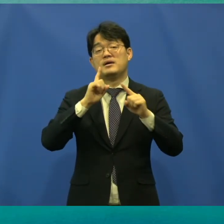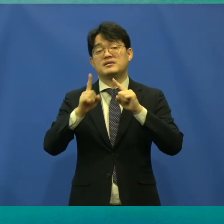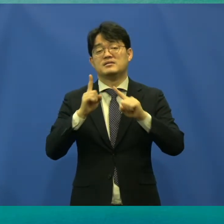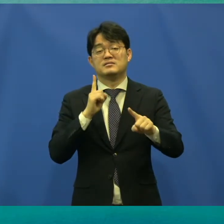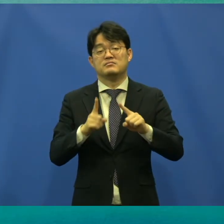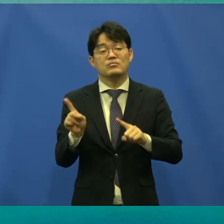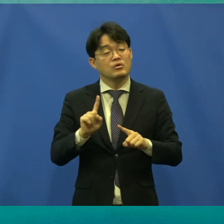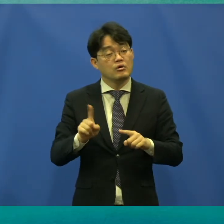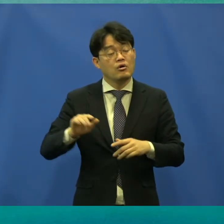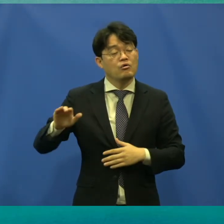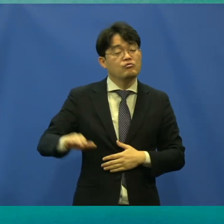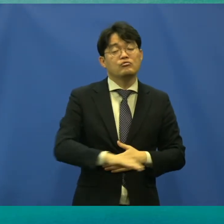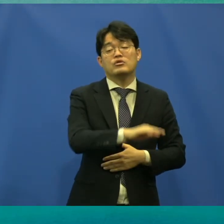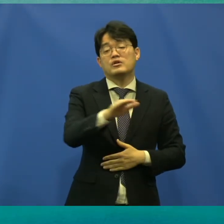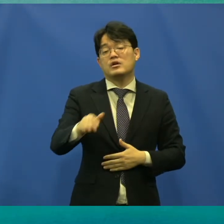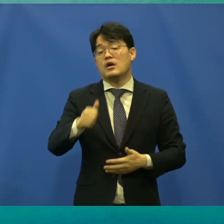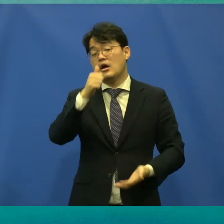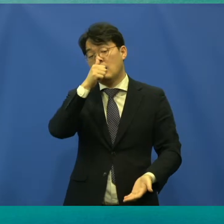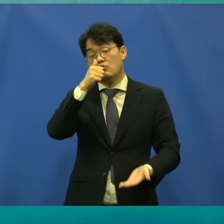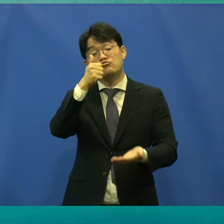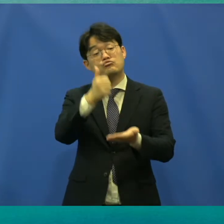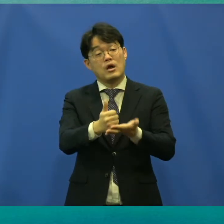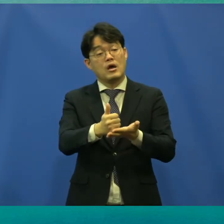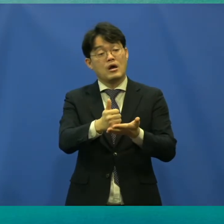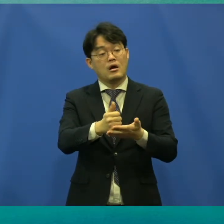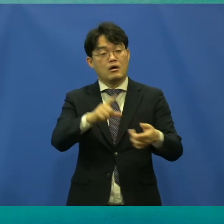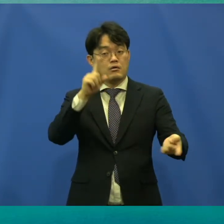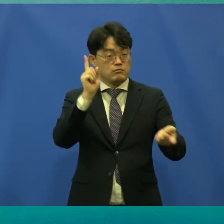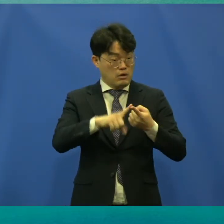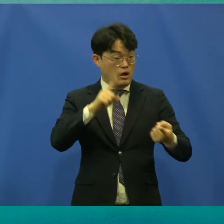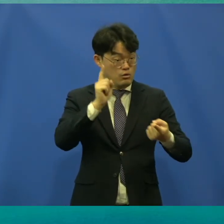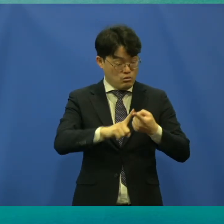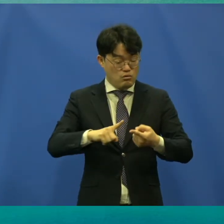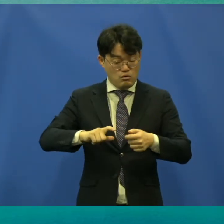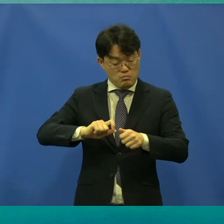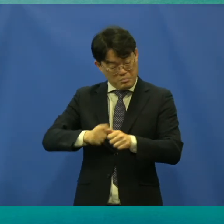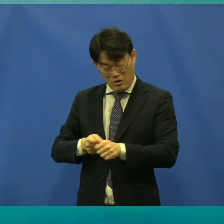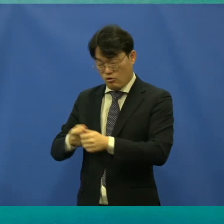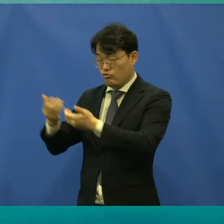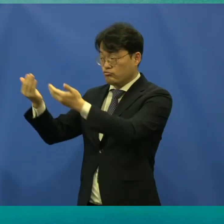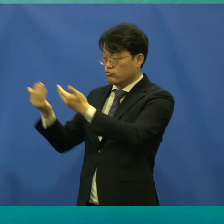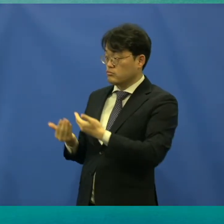놀라운 일이죠. 우리 죄를 따라 우리를 처벌하지는 아니하시며,